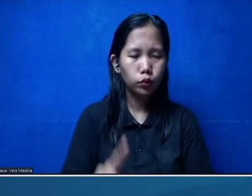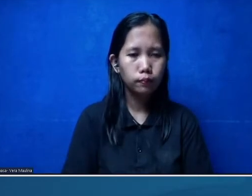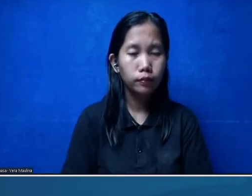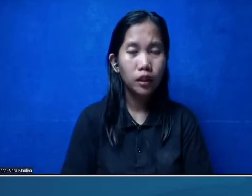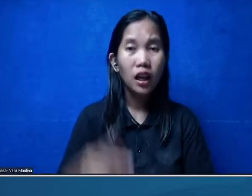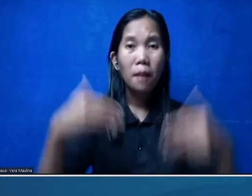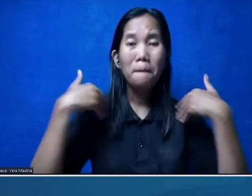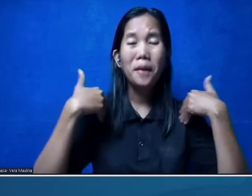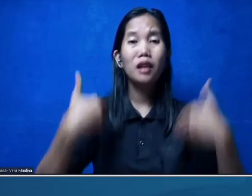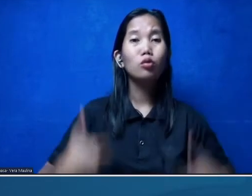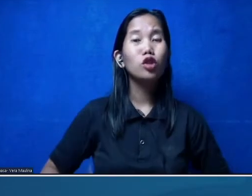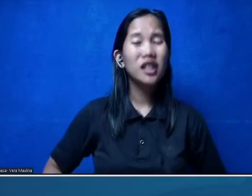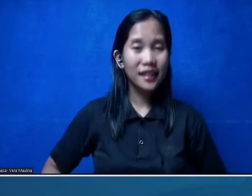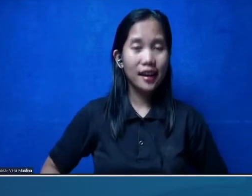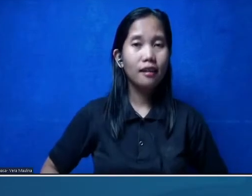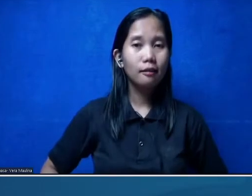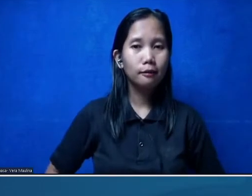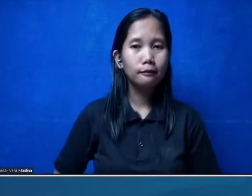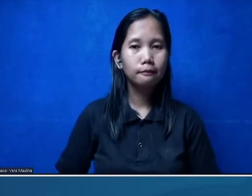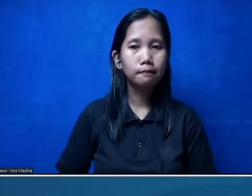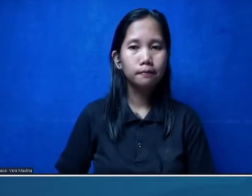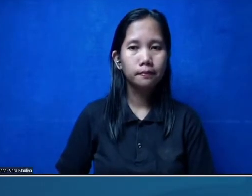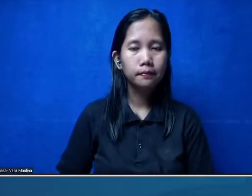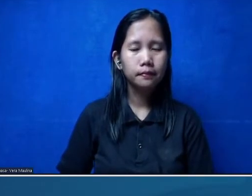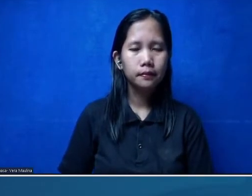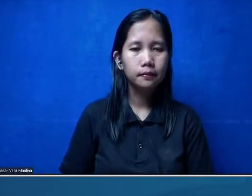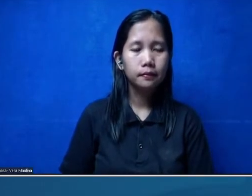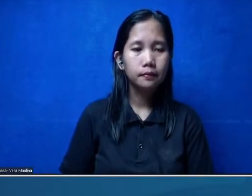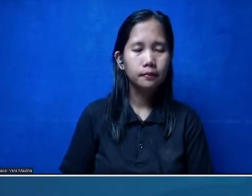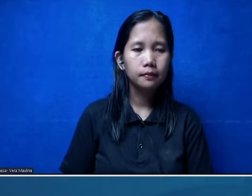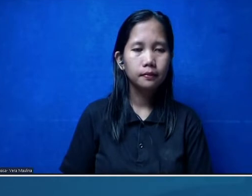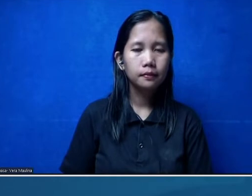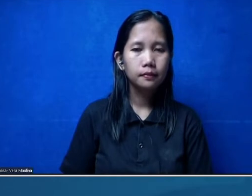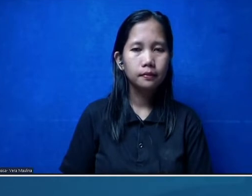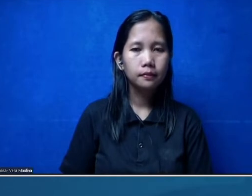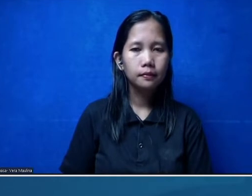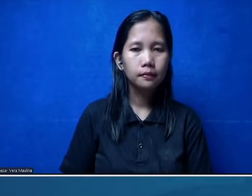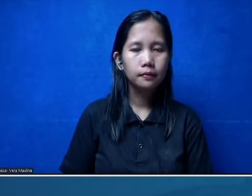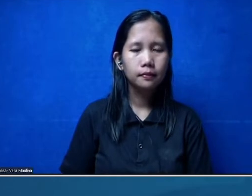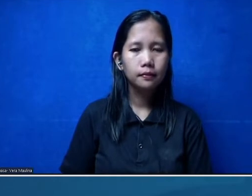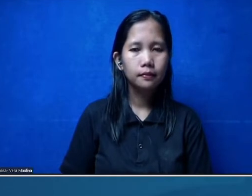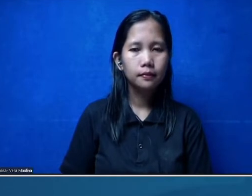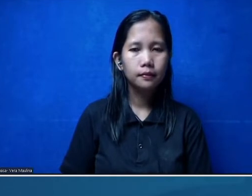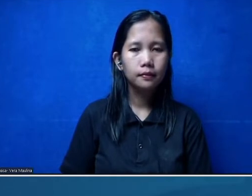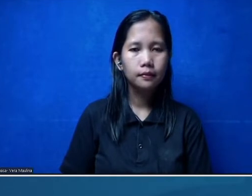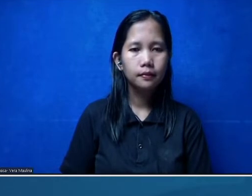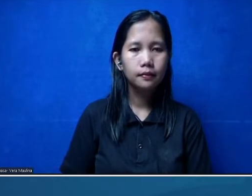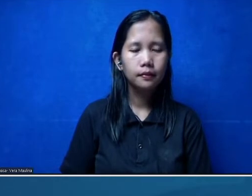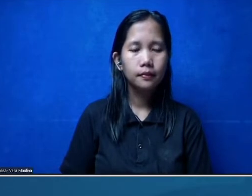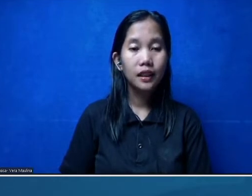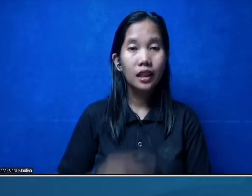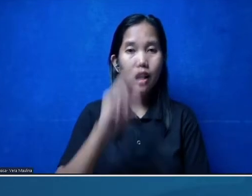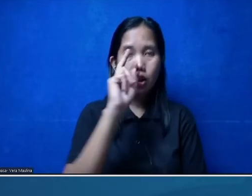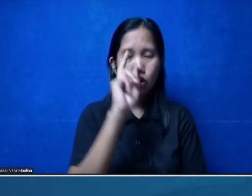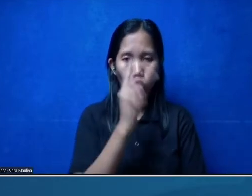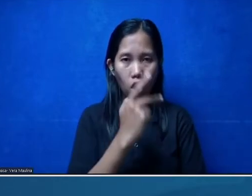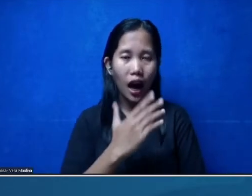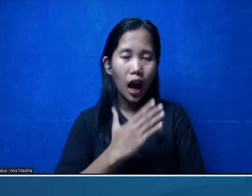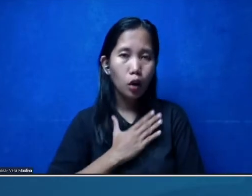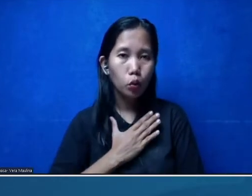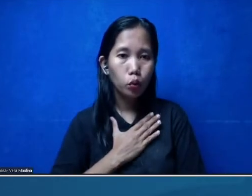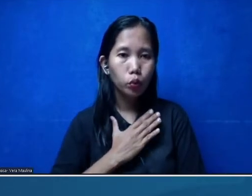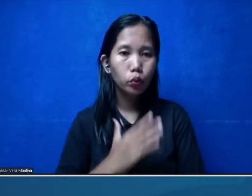terhadap Tuhan Allah diantara pohon pohonan dalam darah saudaraku yang dikasihi oleh Tuhan ketika kita